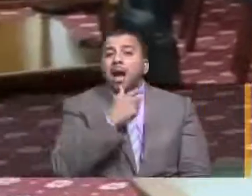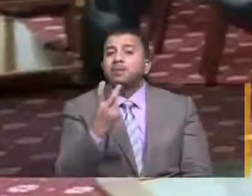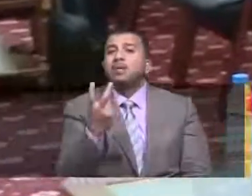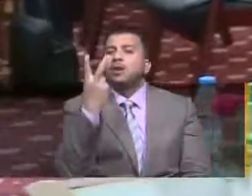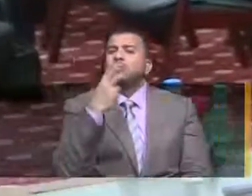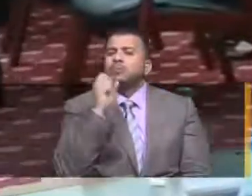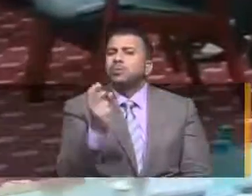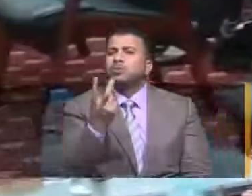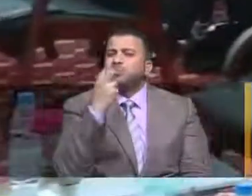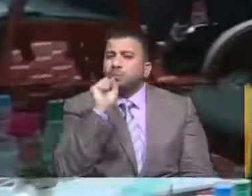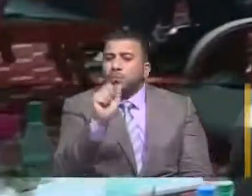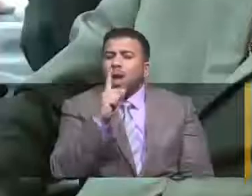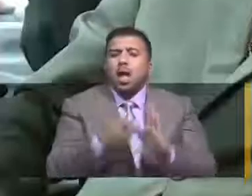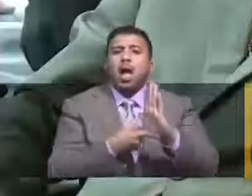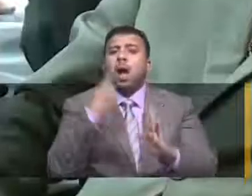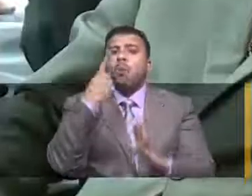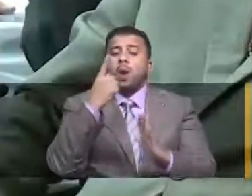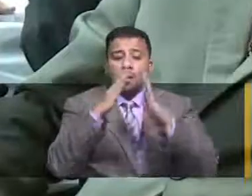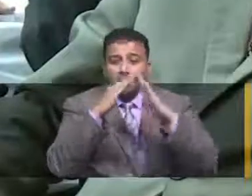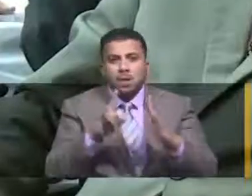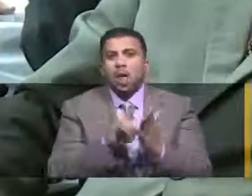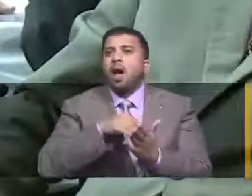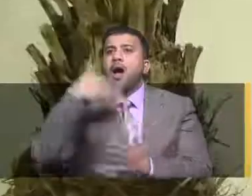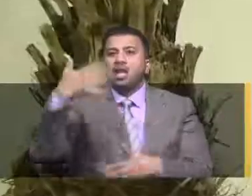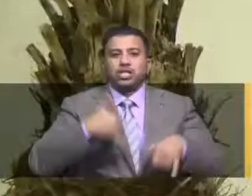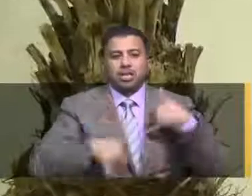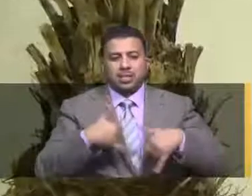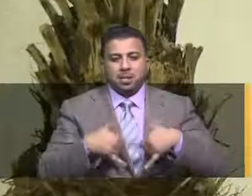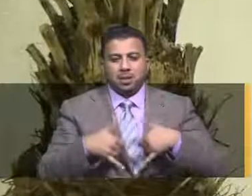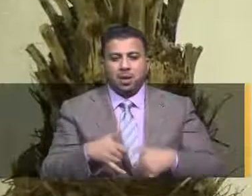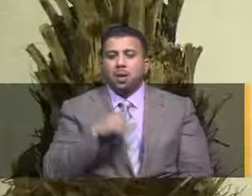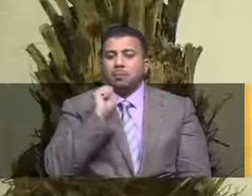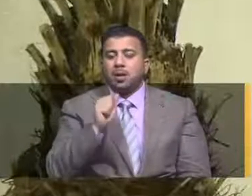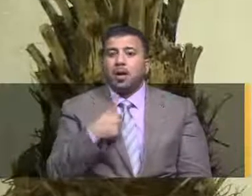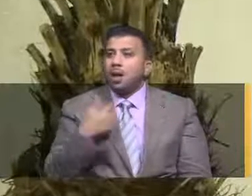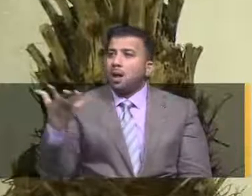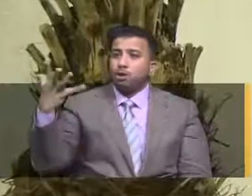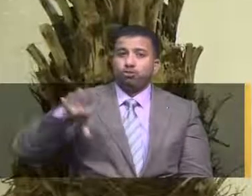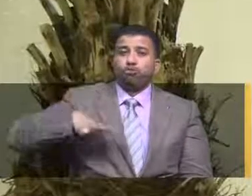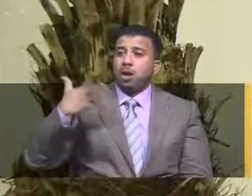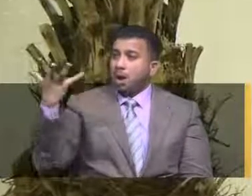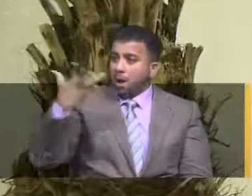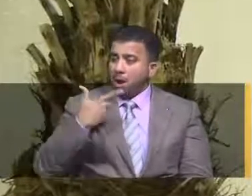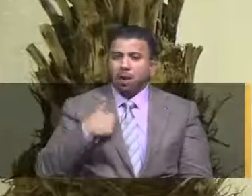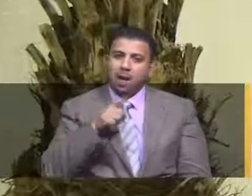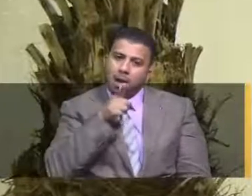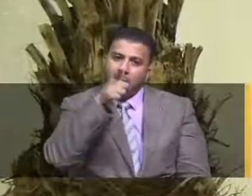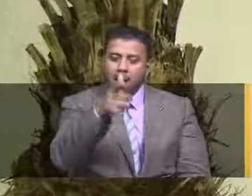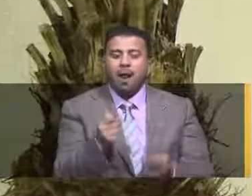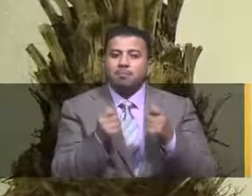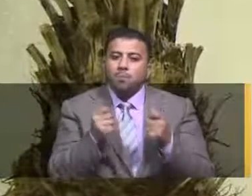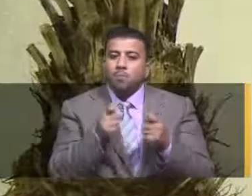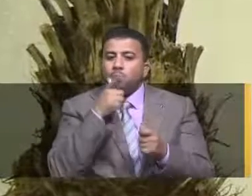التي حملني إياها وقرأتها مفادها أنه يمد يد العون للمجامع